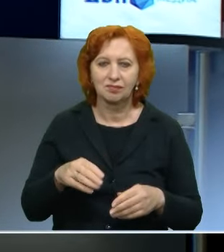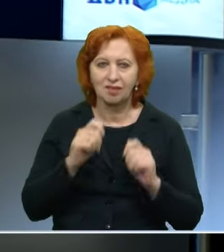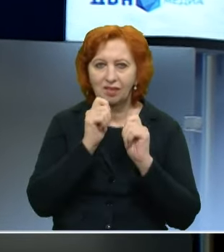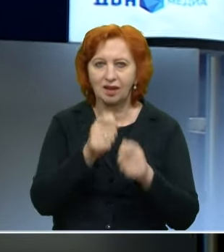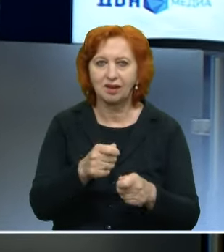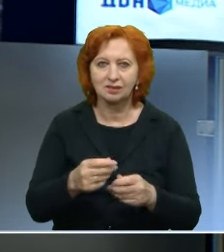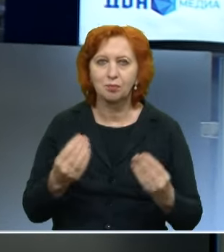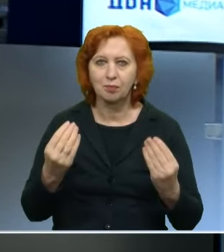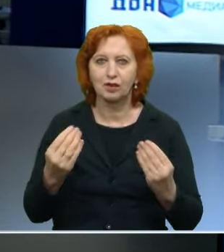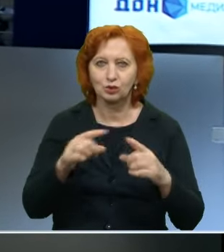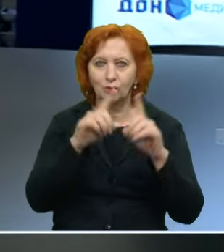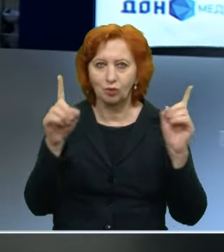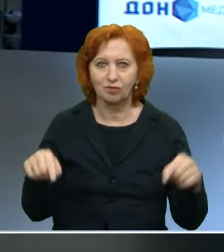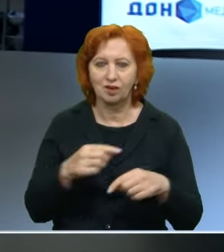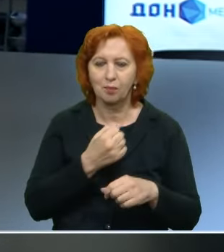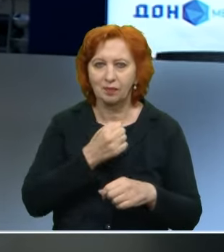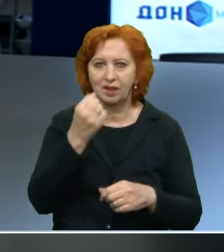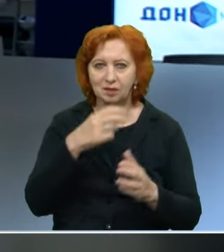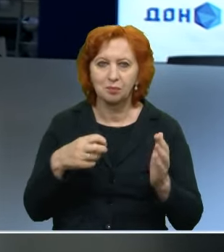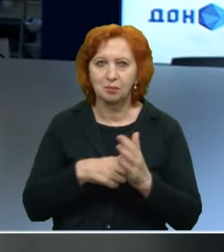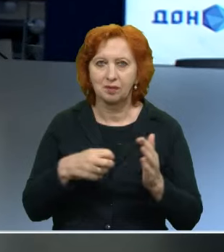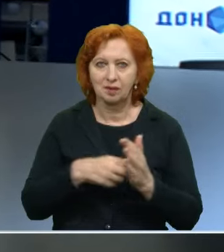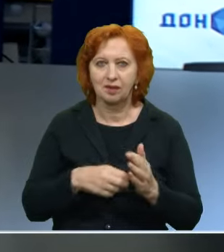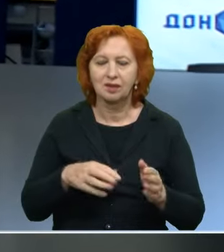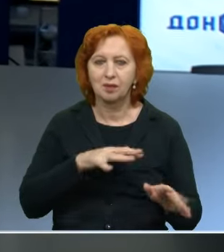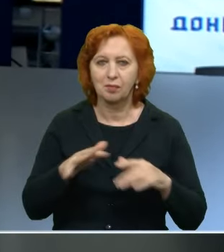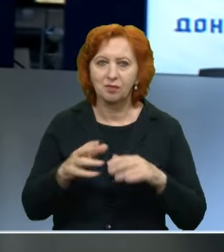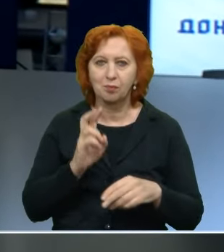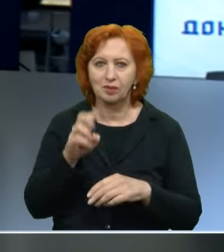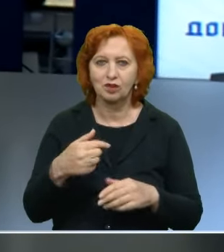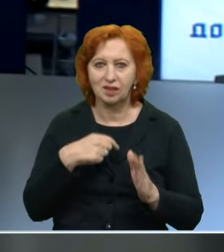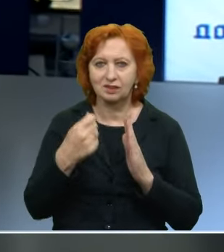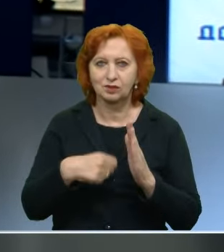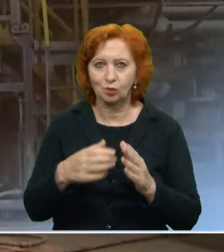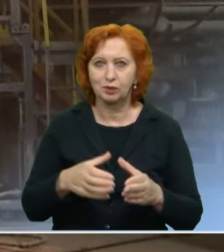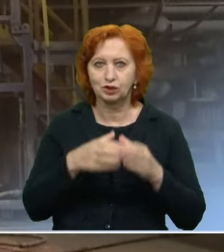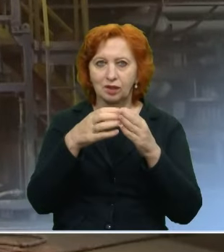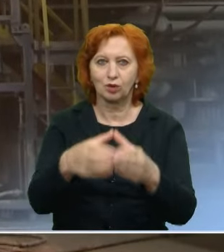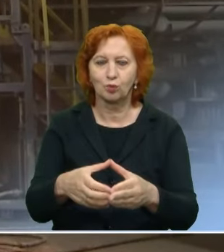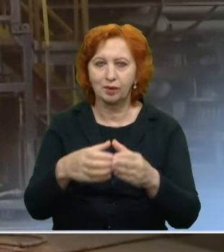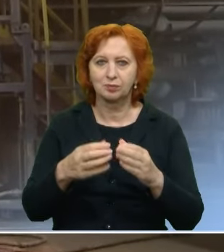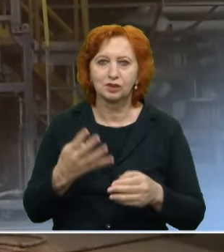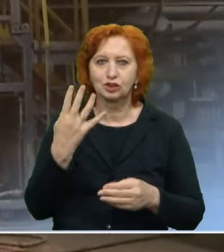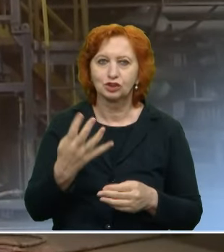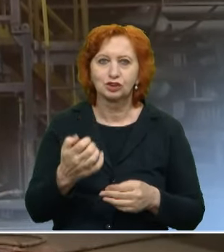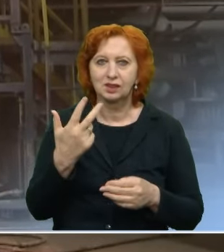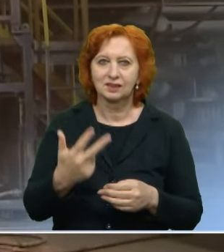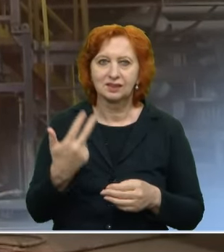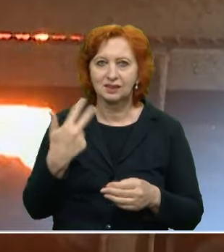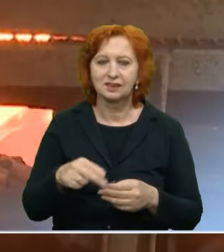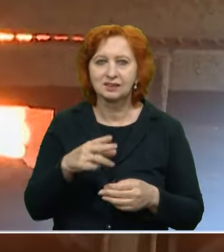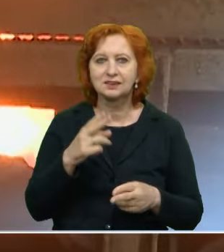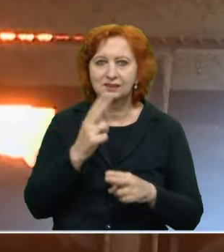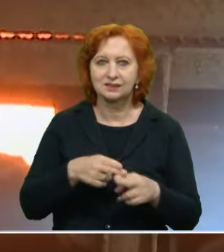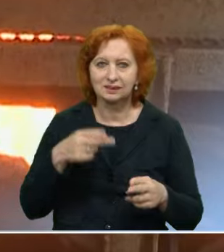почетными грамотами и благодарственными письмами. На мероприятии побывала наша съемочная группа. 430 тонн стали